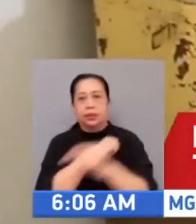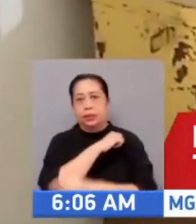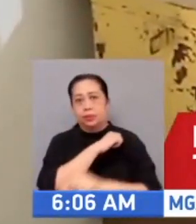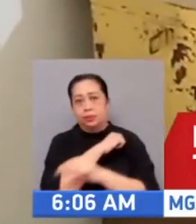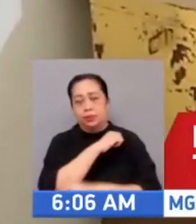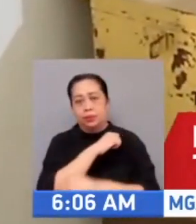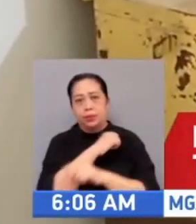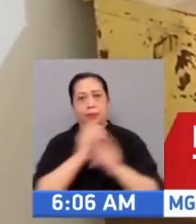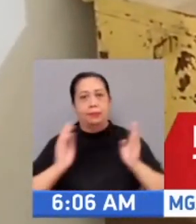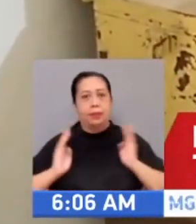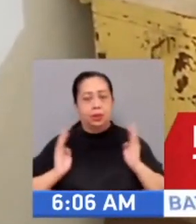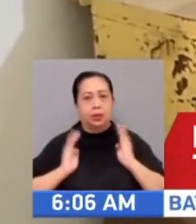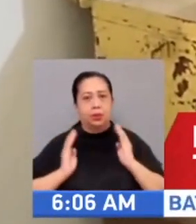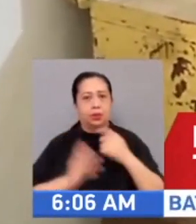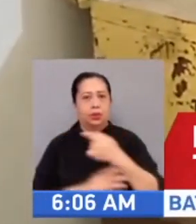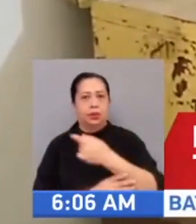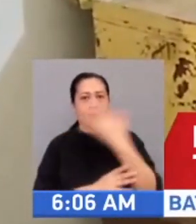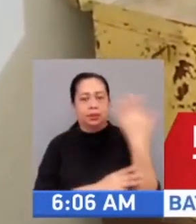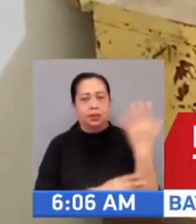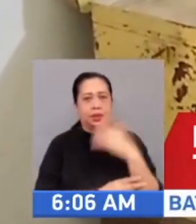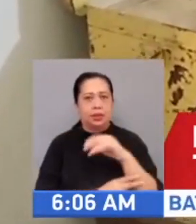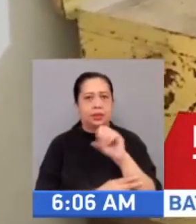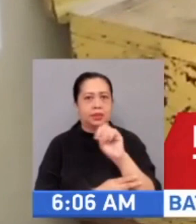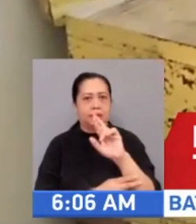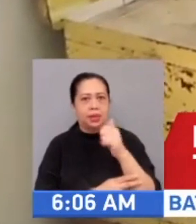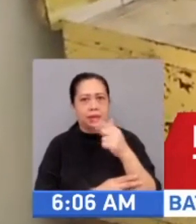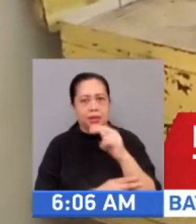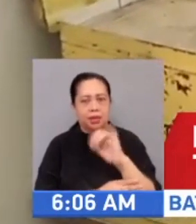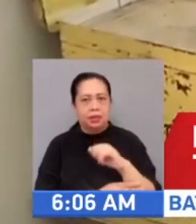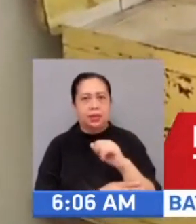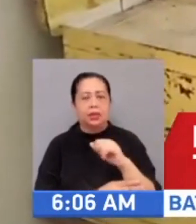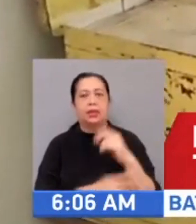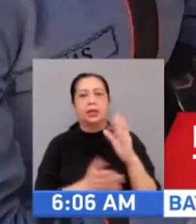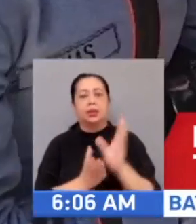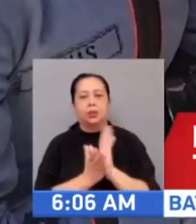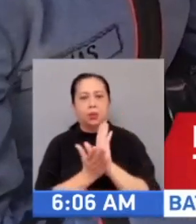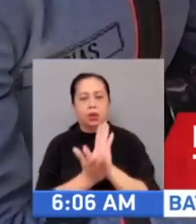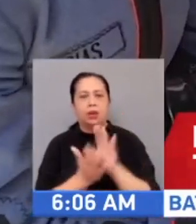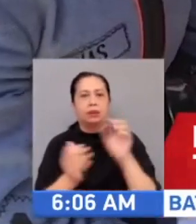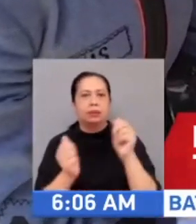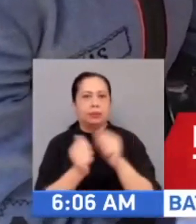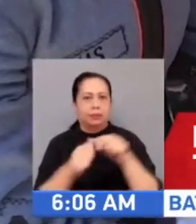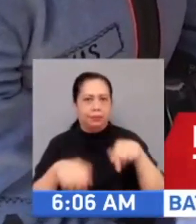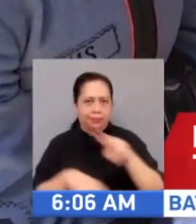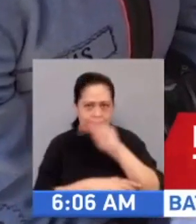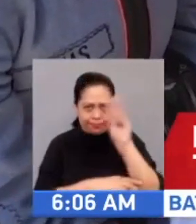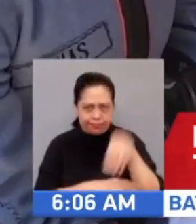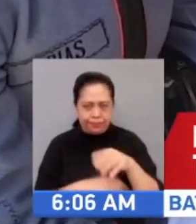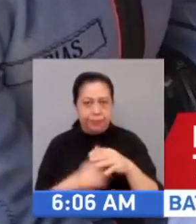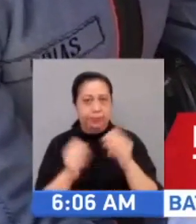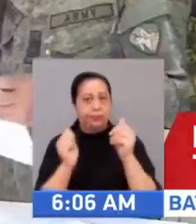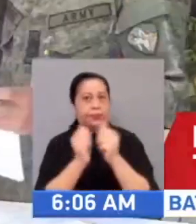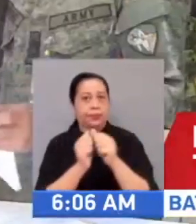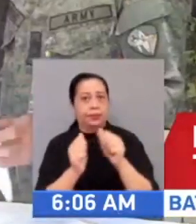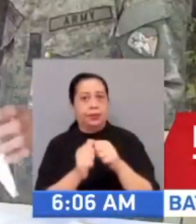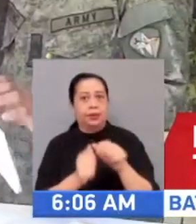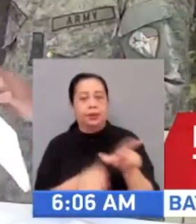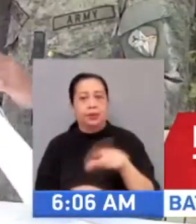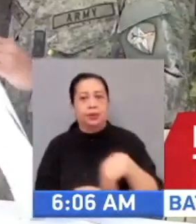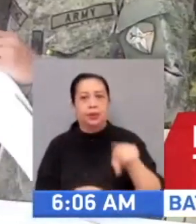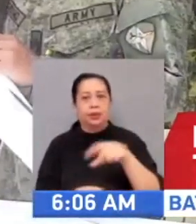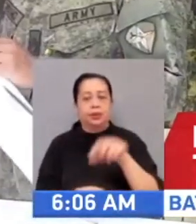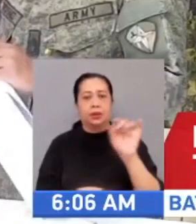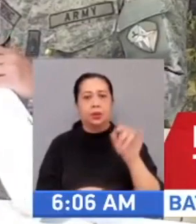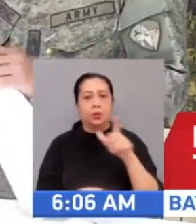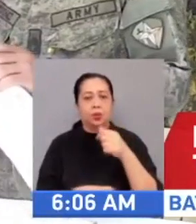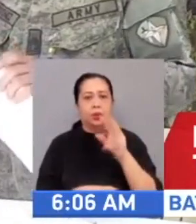General Santos City, Sarangani, Zamboanga City, pati na rito sa Maynila. Kasama rin po sa local absentee voting ang mga taga-media